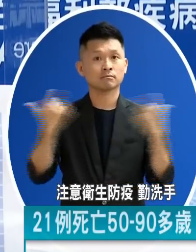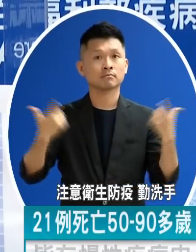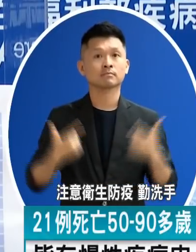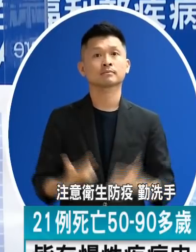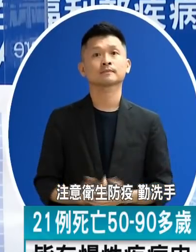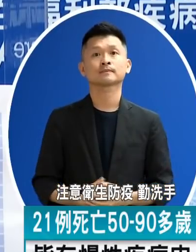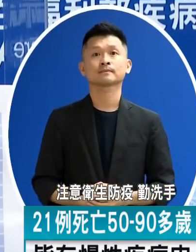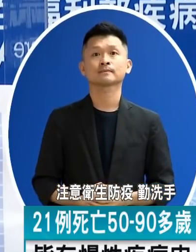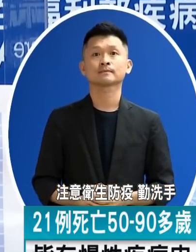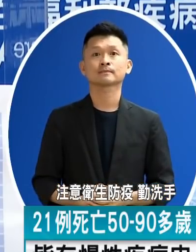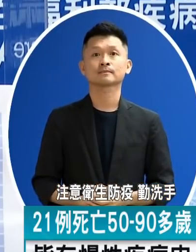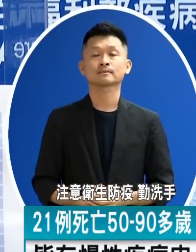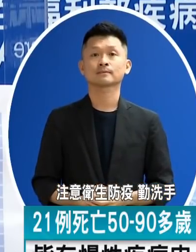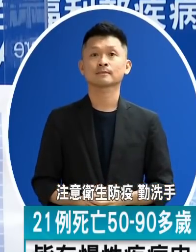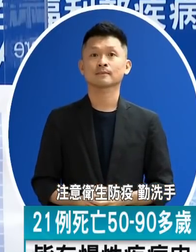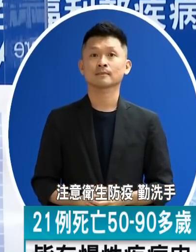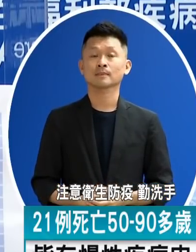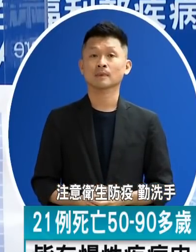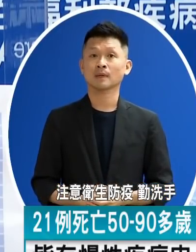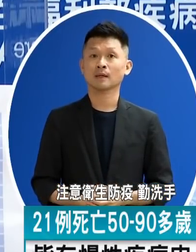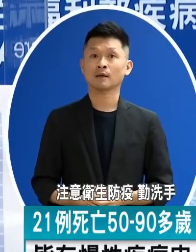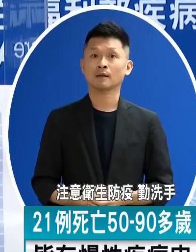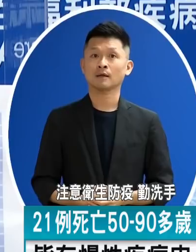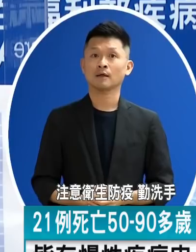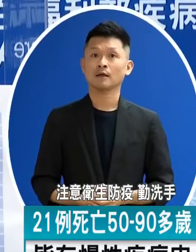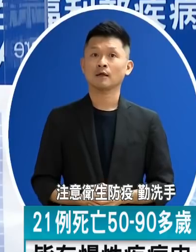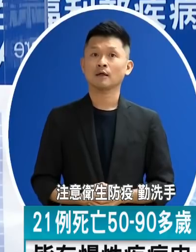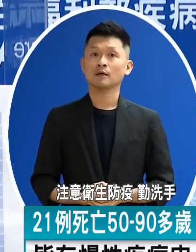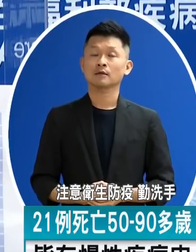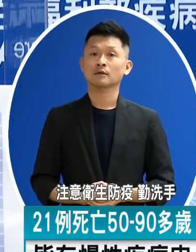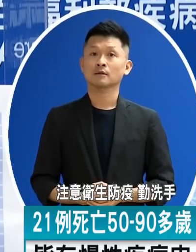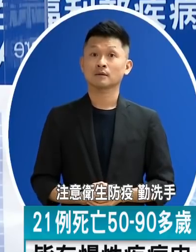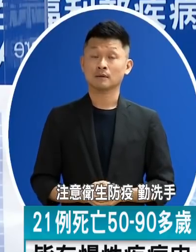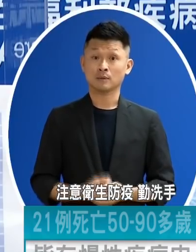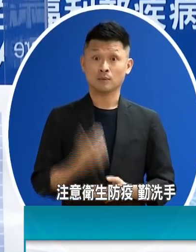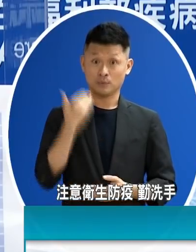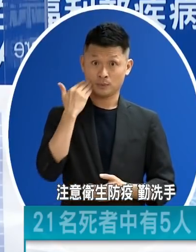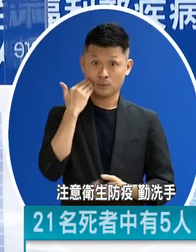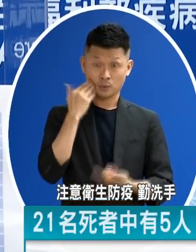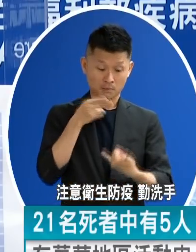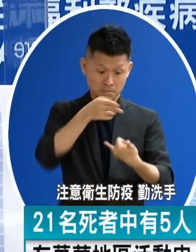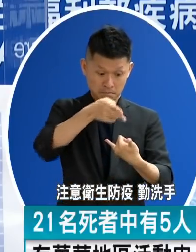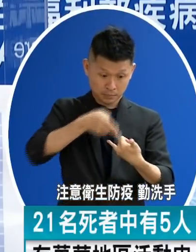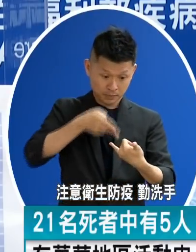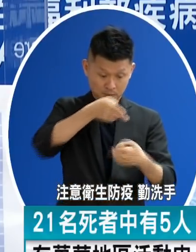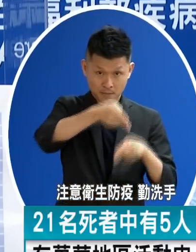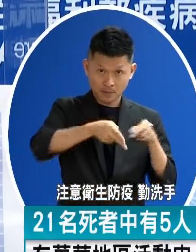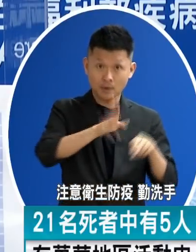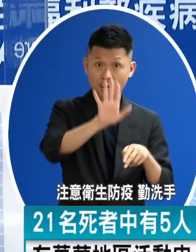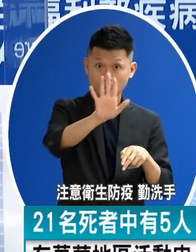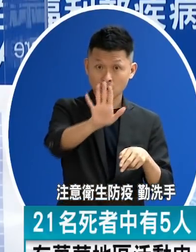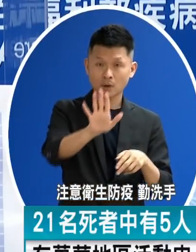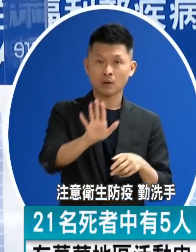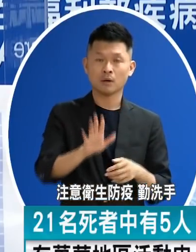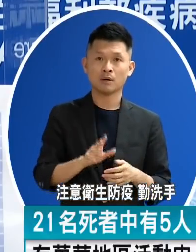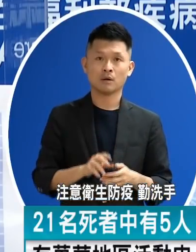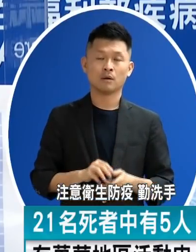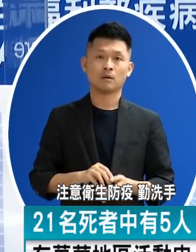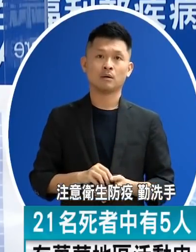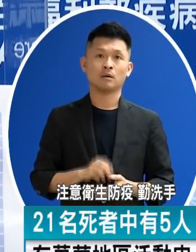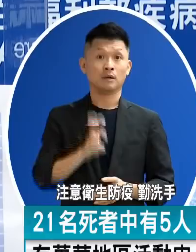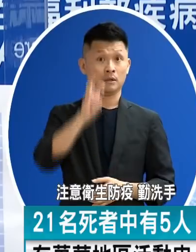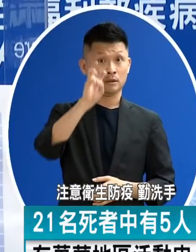助。好，那所以我们有定这个哈，如果有参与这个解剖的话，好，那也有30万元的一